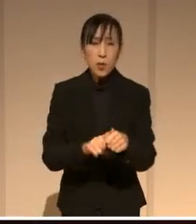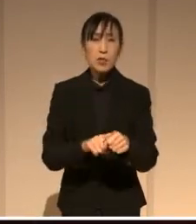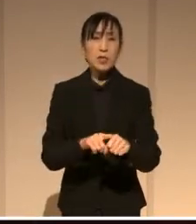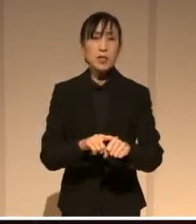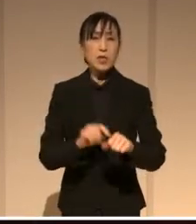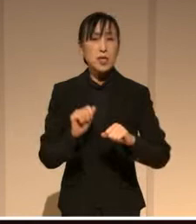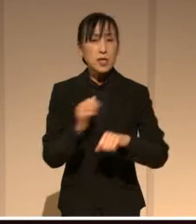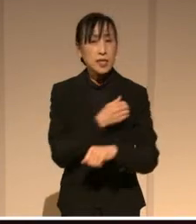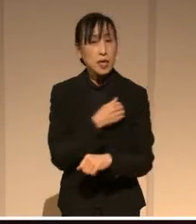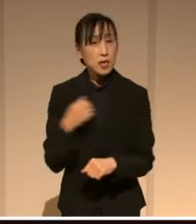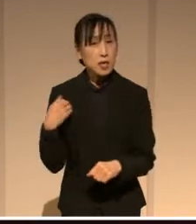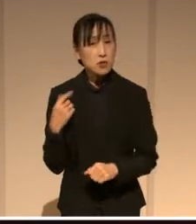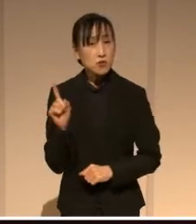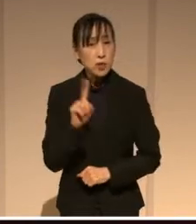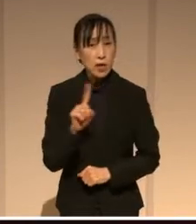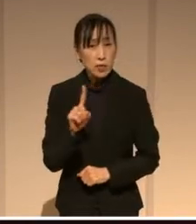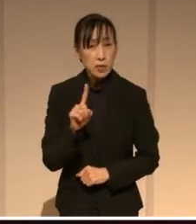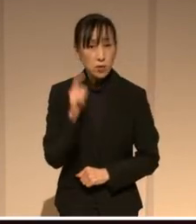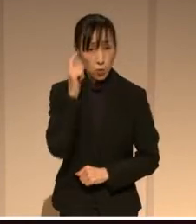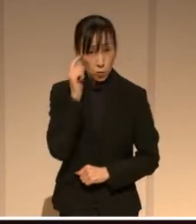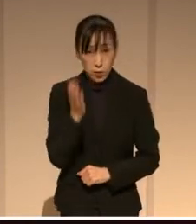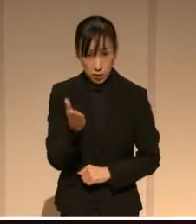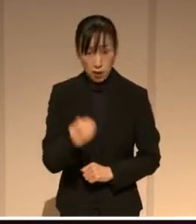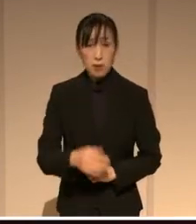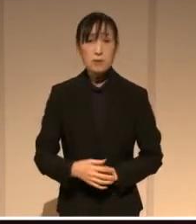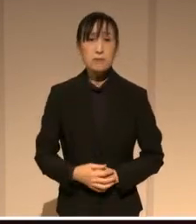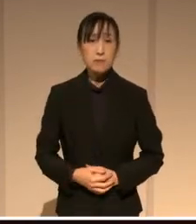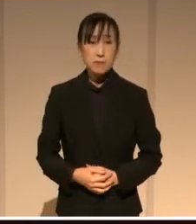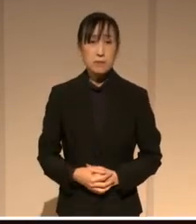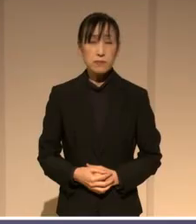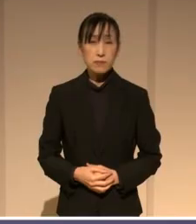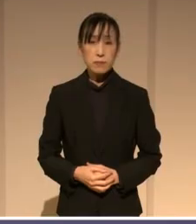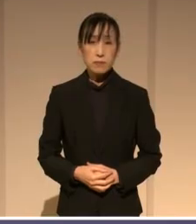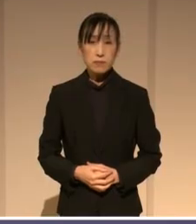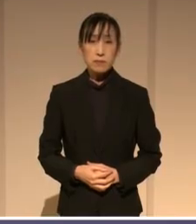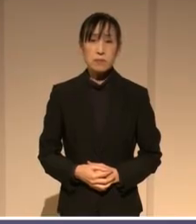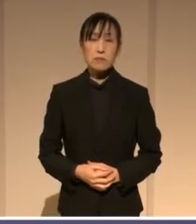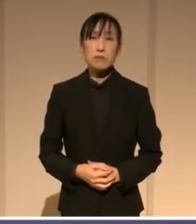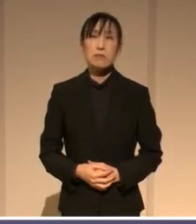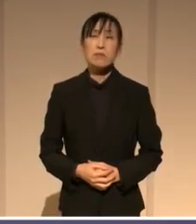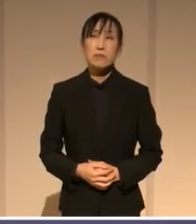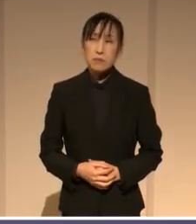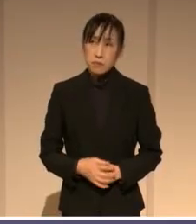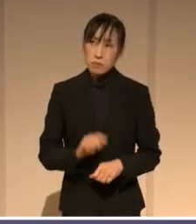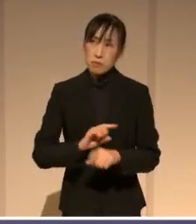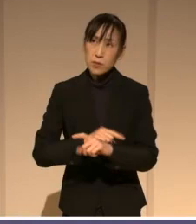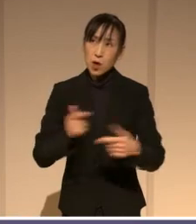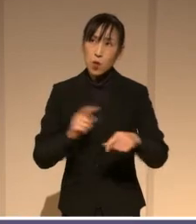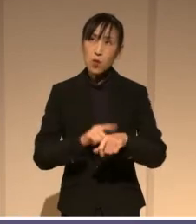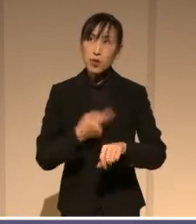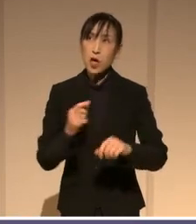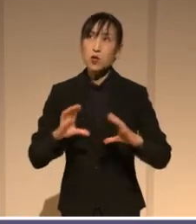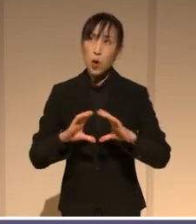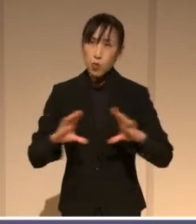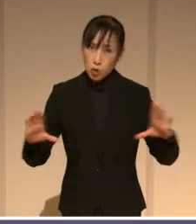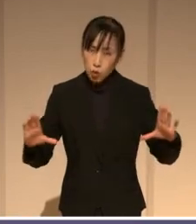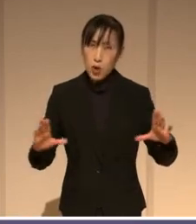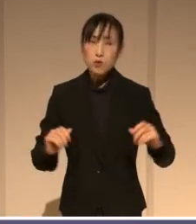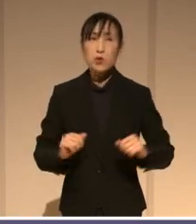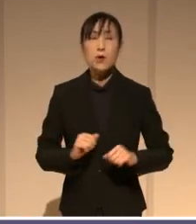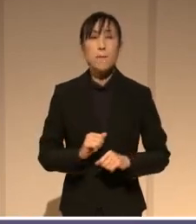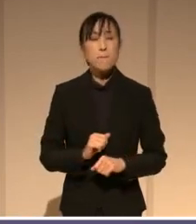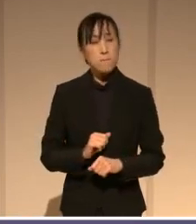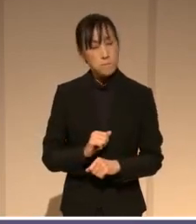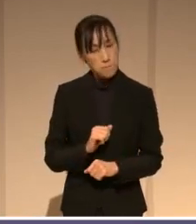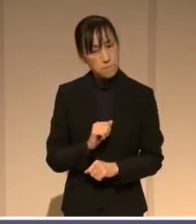いうふうに考えられますかお前さいかがでしょうた妖精の輪を広げるためにできることそうですねインフラ整備